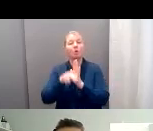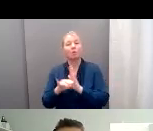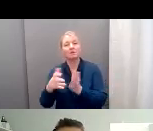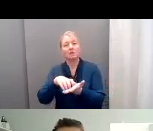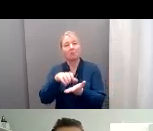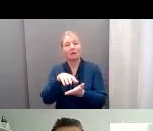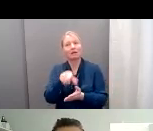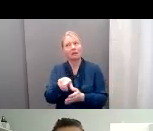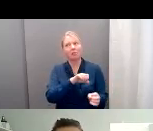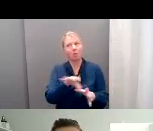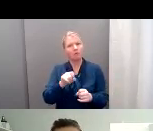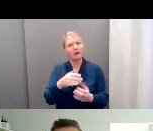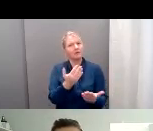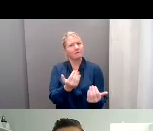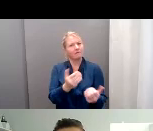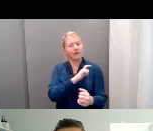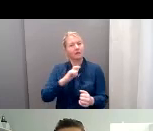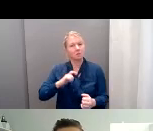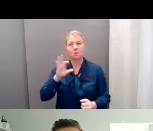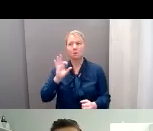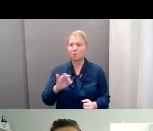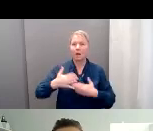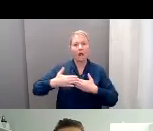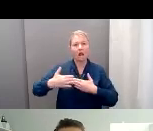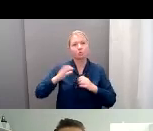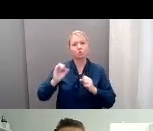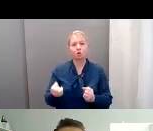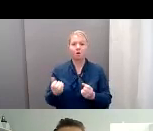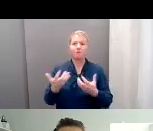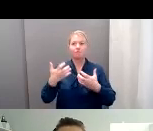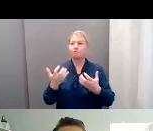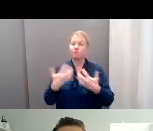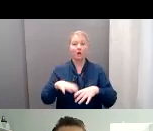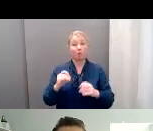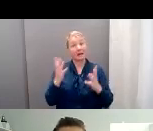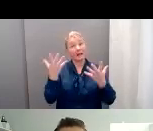relation ska vara. Att man ska sova tillsammans och så vidare.